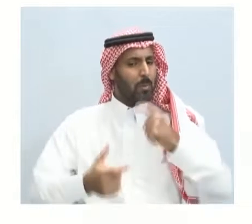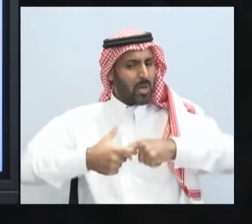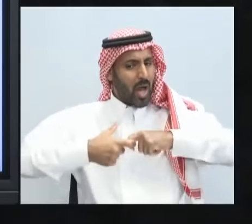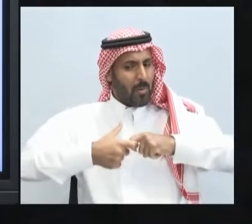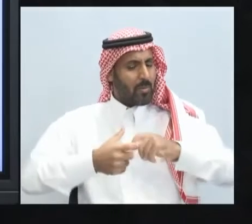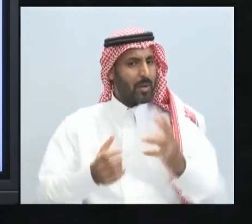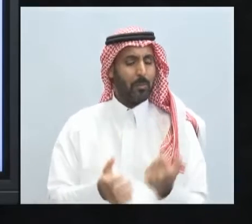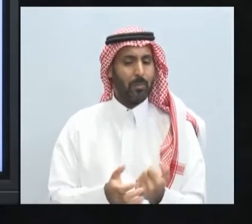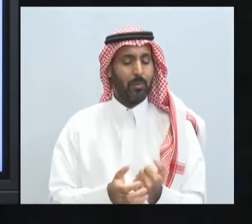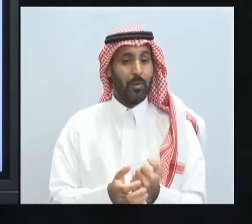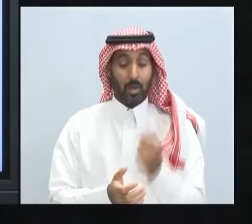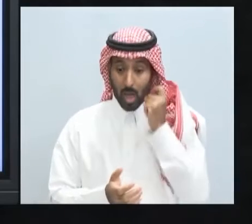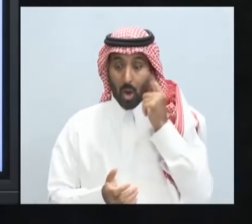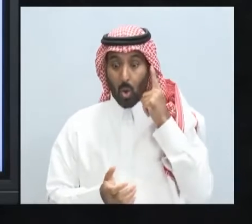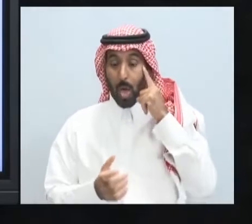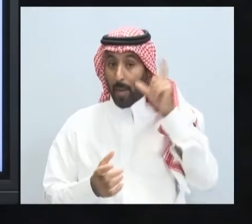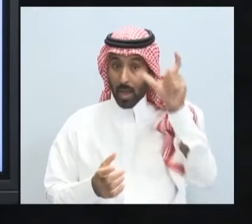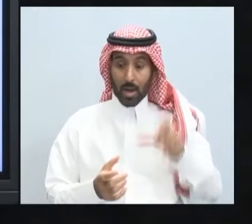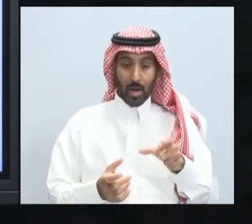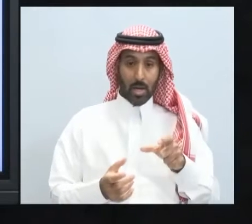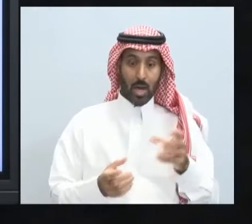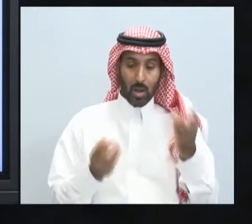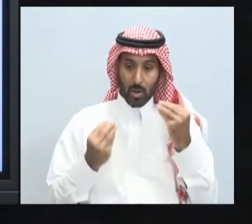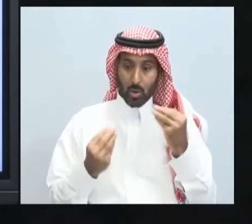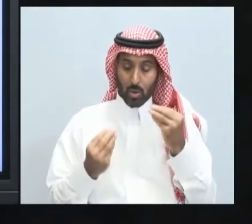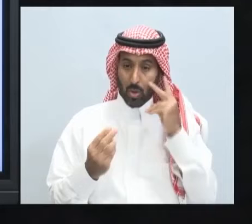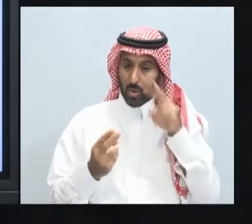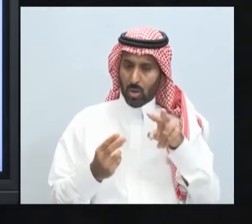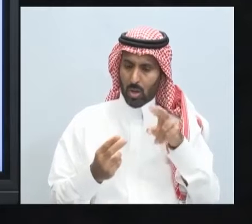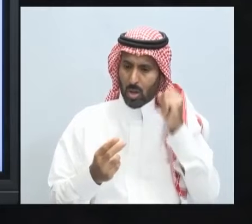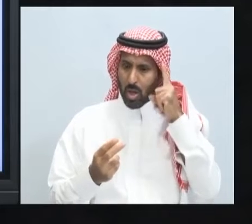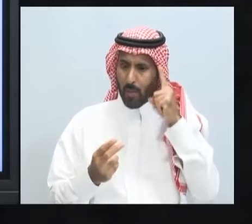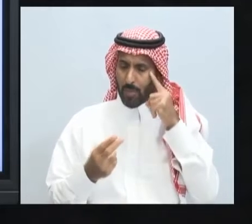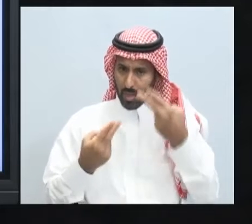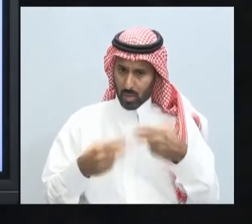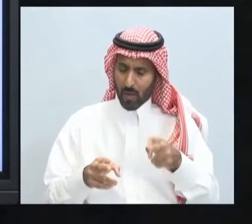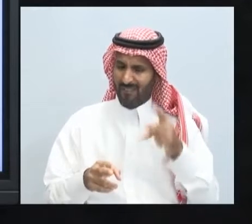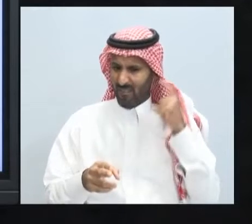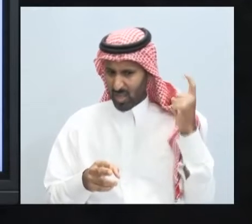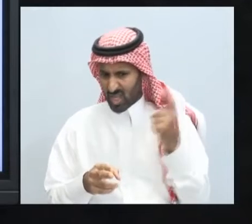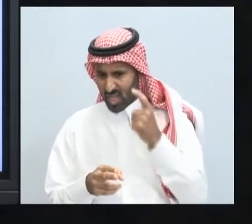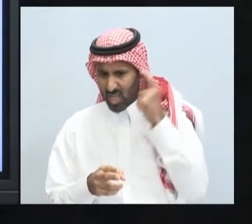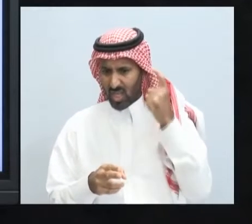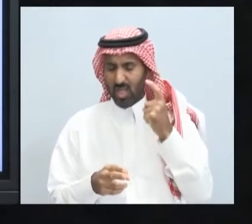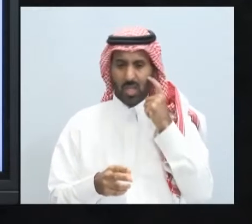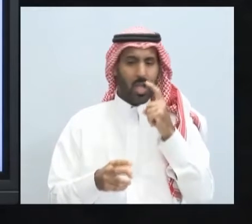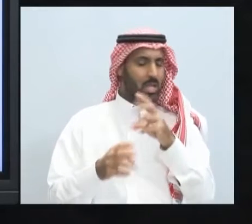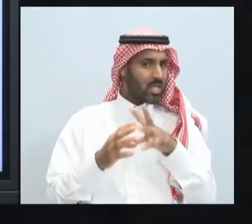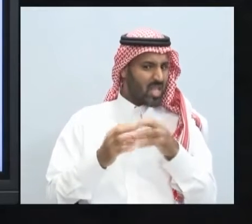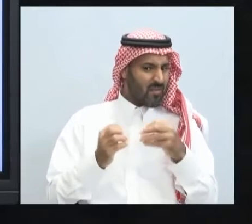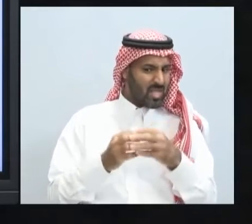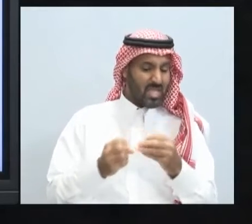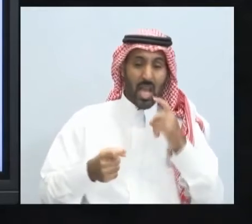بينهما نحن علماء ولذلك لابد ان نبدا بالتفكير والتحليل